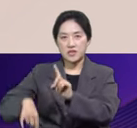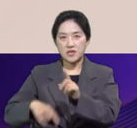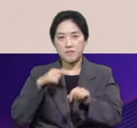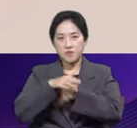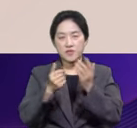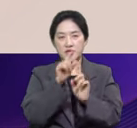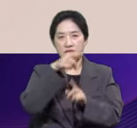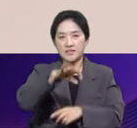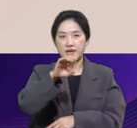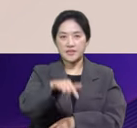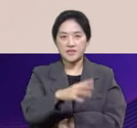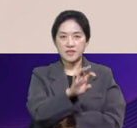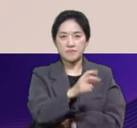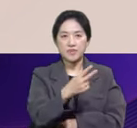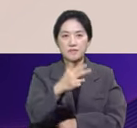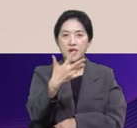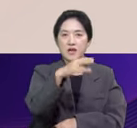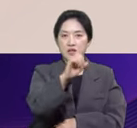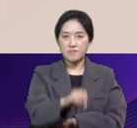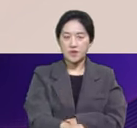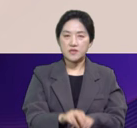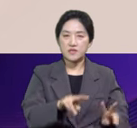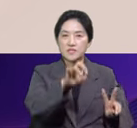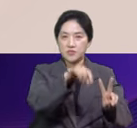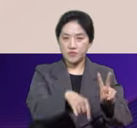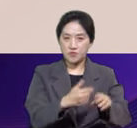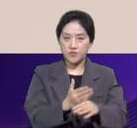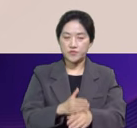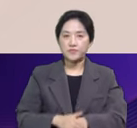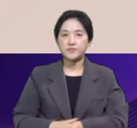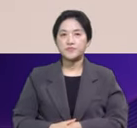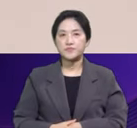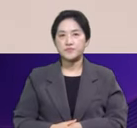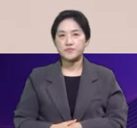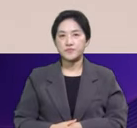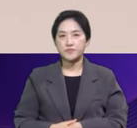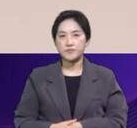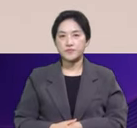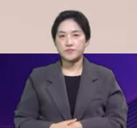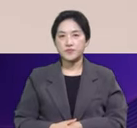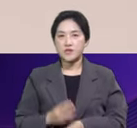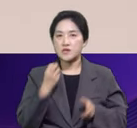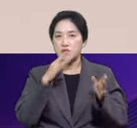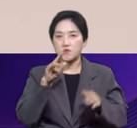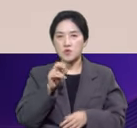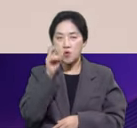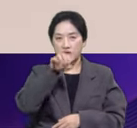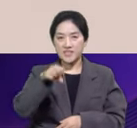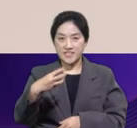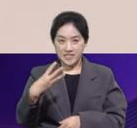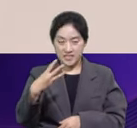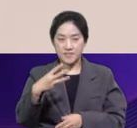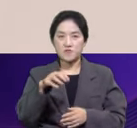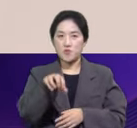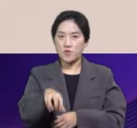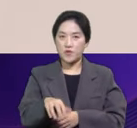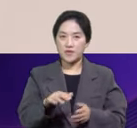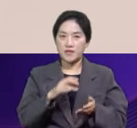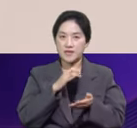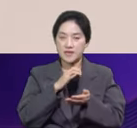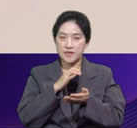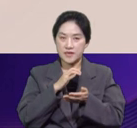민주당 이상식 후보는 42.8%로 현재 2위입니다. 경기 용인 을지역 보시죠.